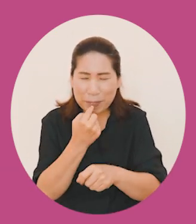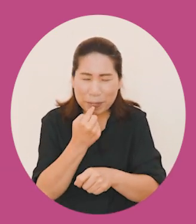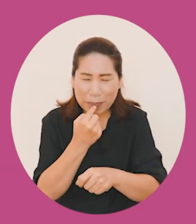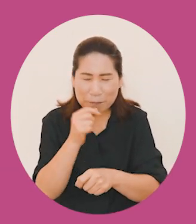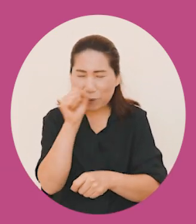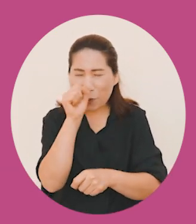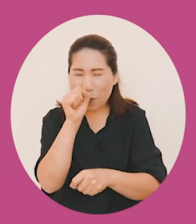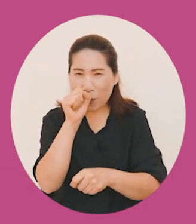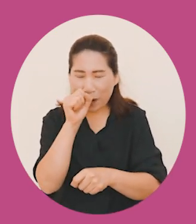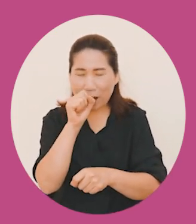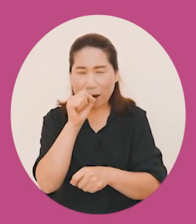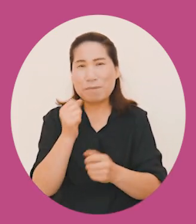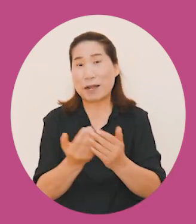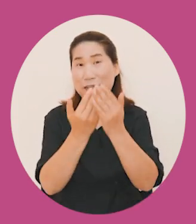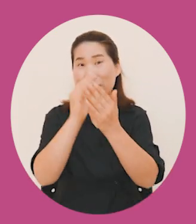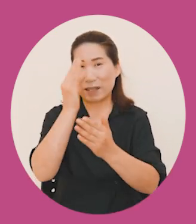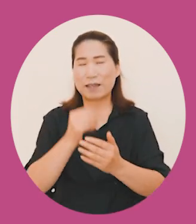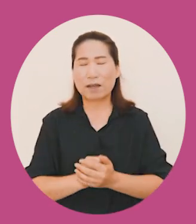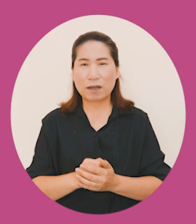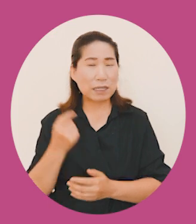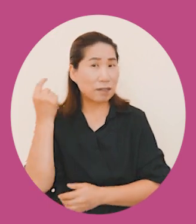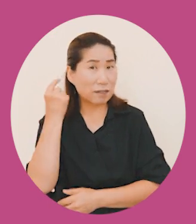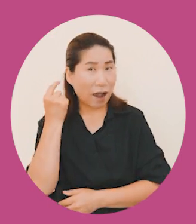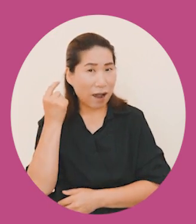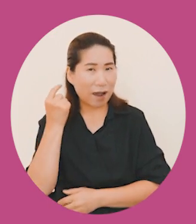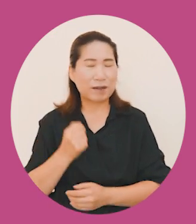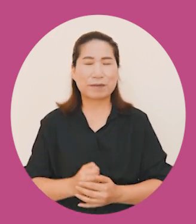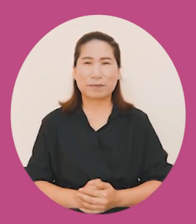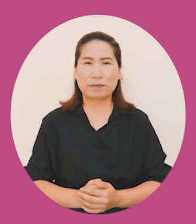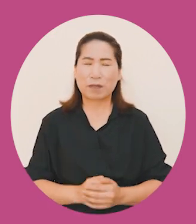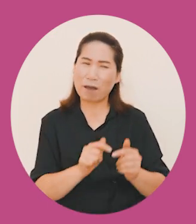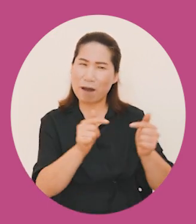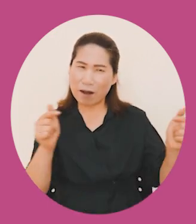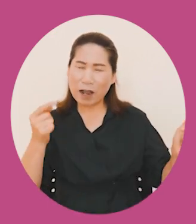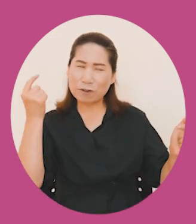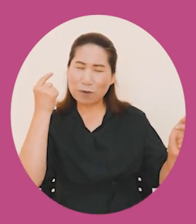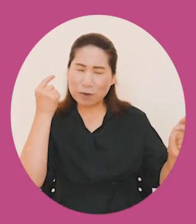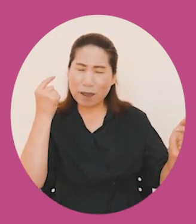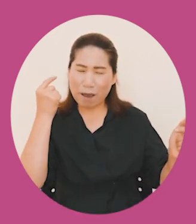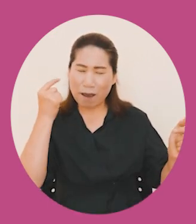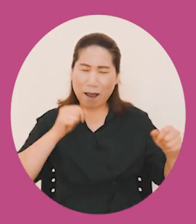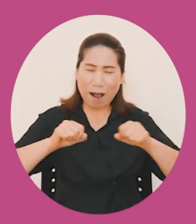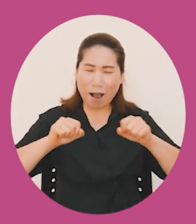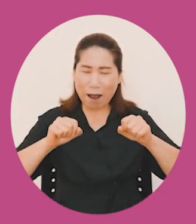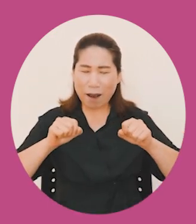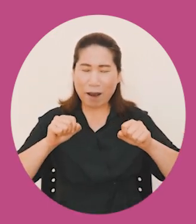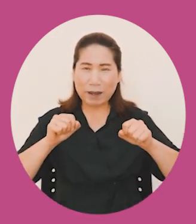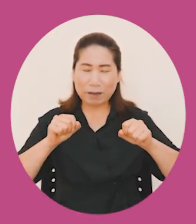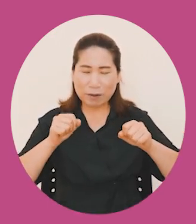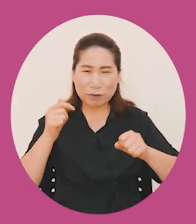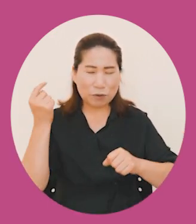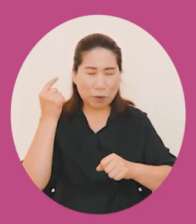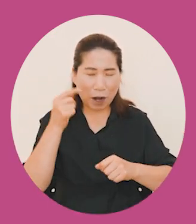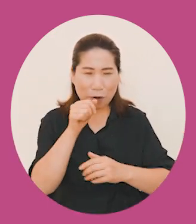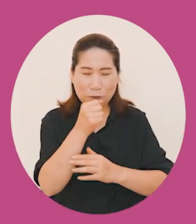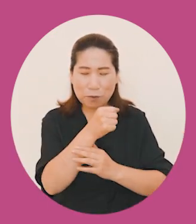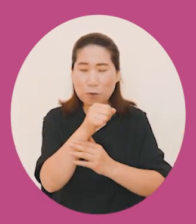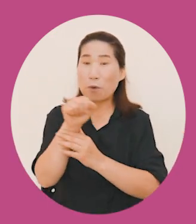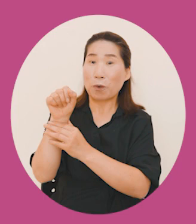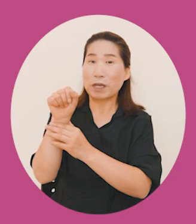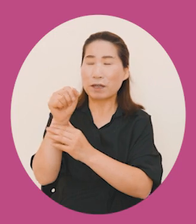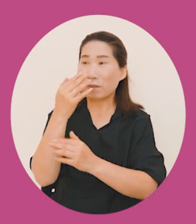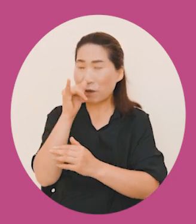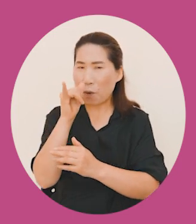정도의 발달이 이루어집니다. 청각. 여러 가지 소리에 대한 반응이 활발해져 소리가 나는 쪽으로 고개를 돌릴